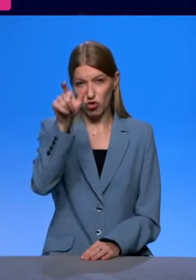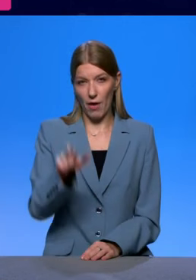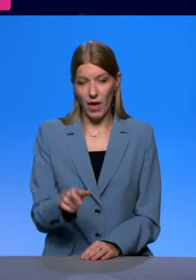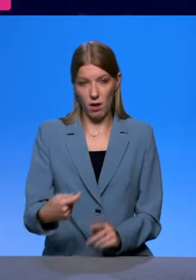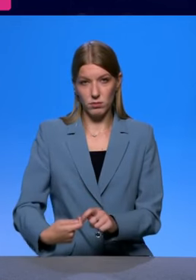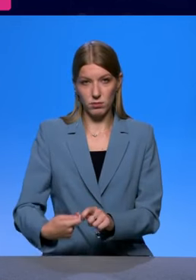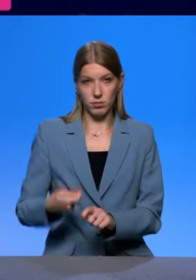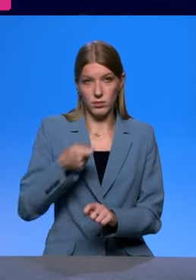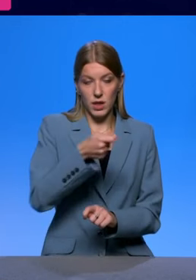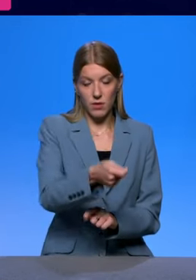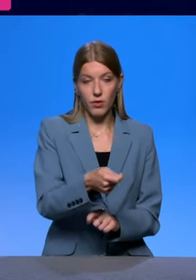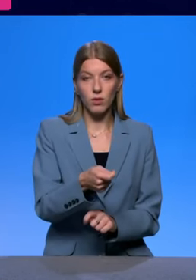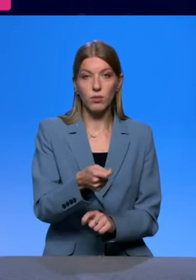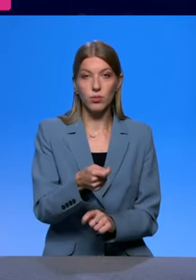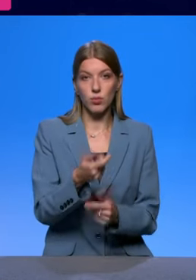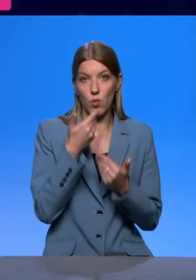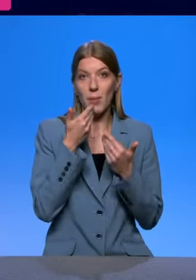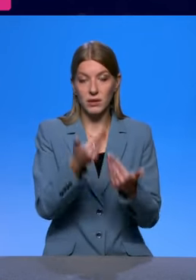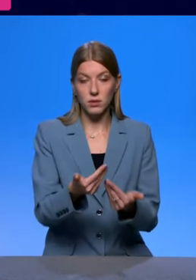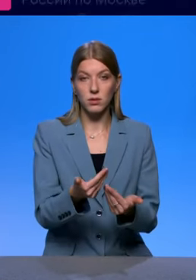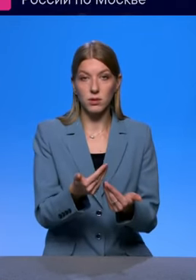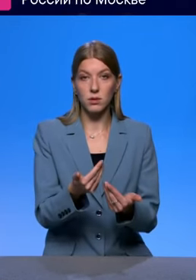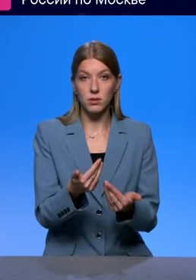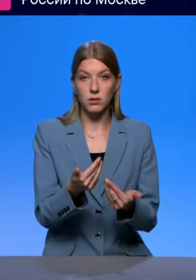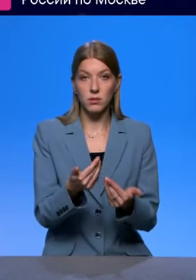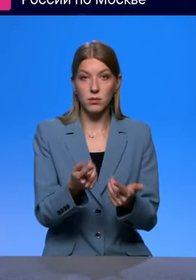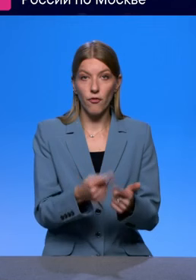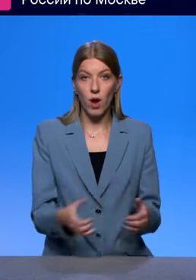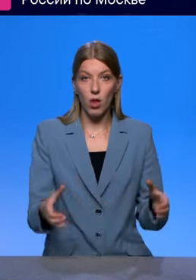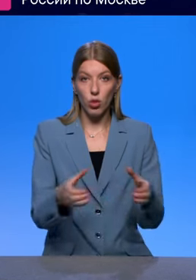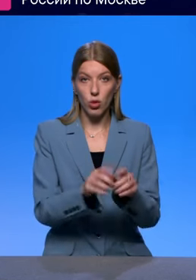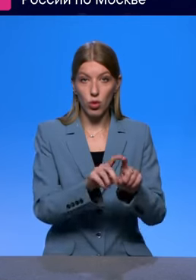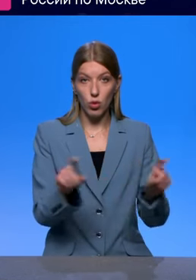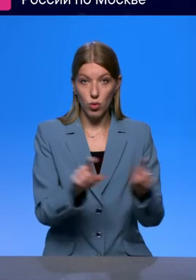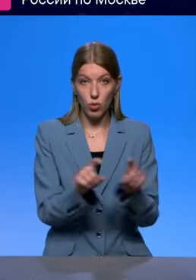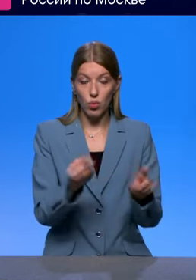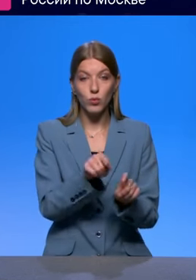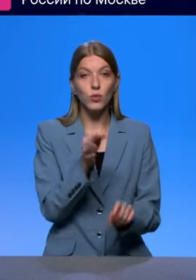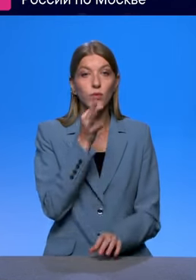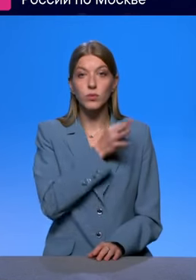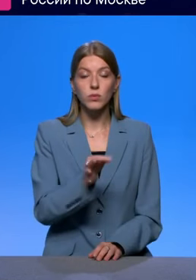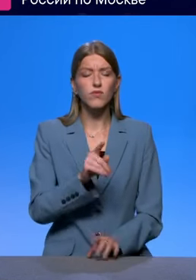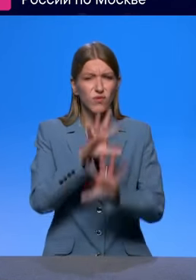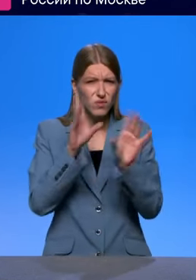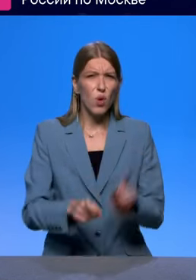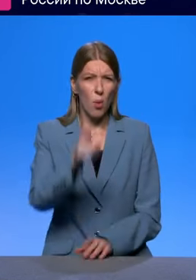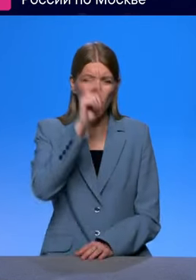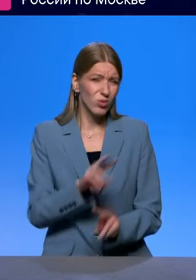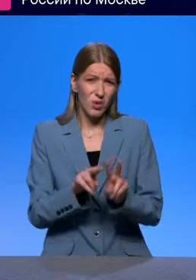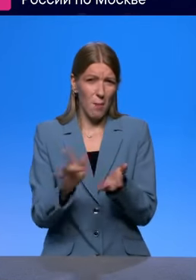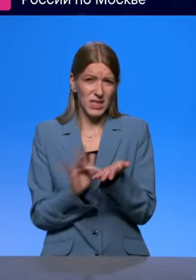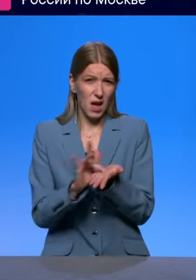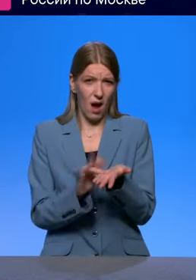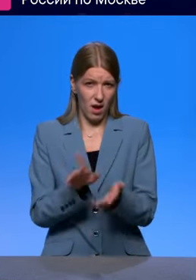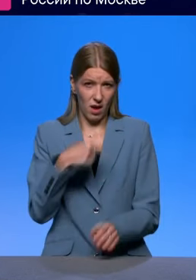обратился в такую вот контору, там, где их заявитель, которые ему сначала сказали, что у него все плохо, ну, по-цыгански примерно, как цыгане